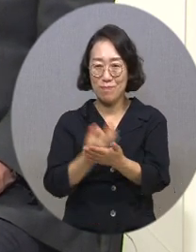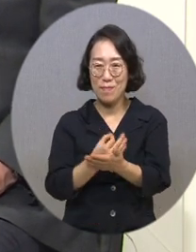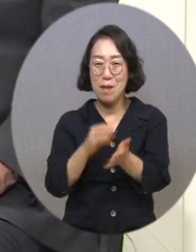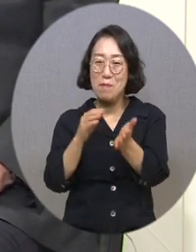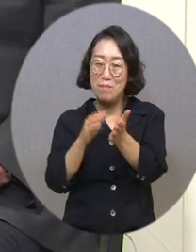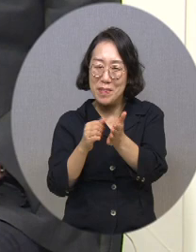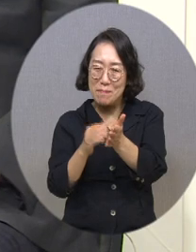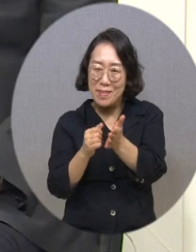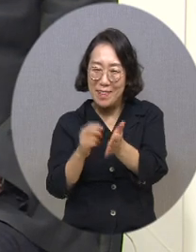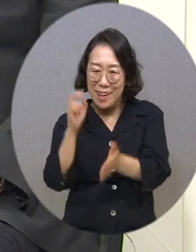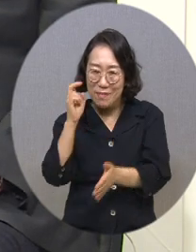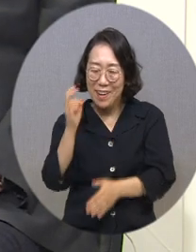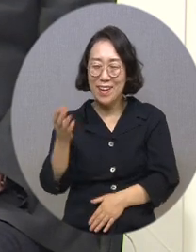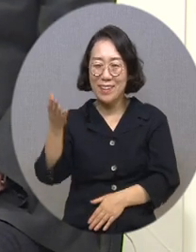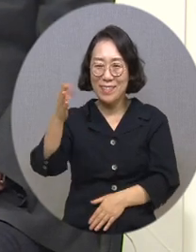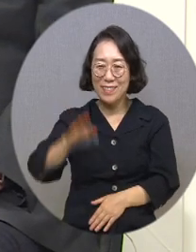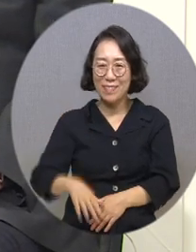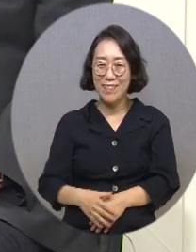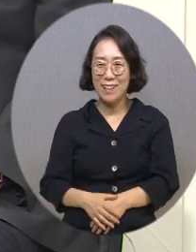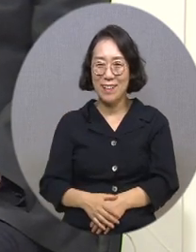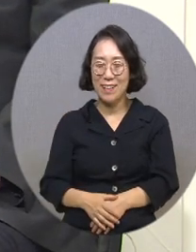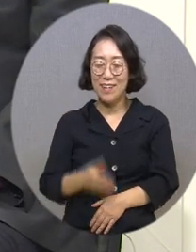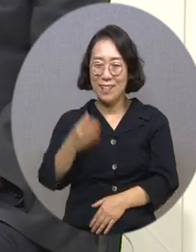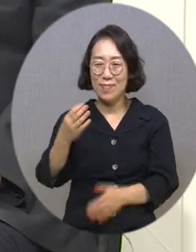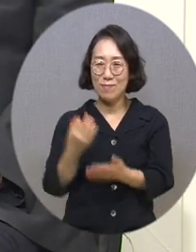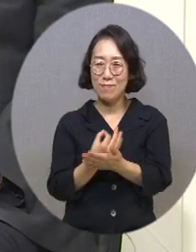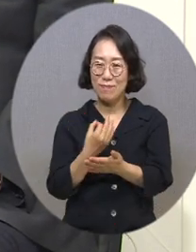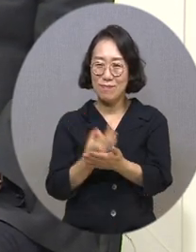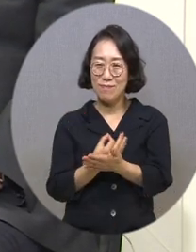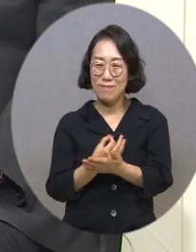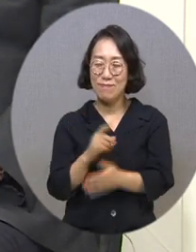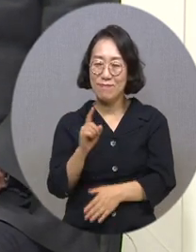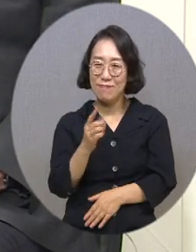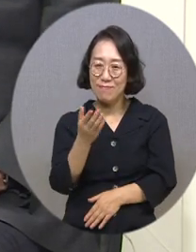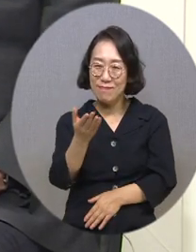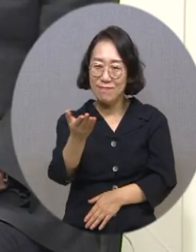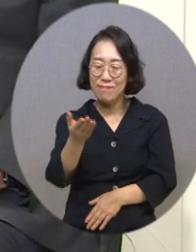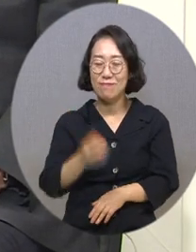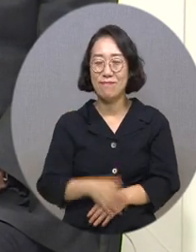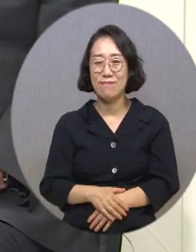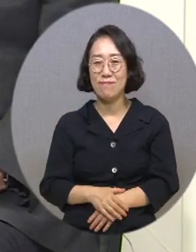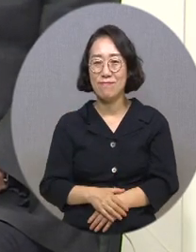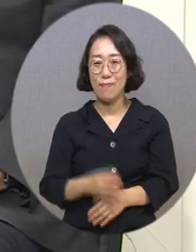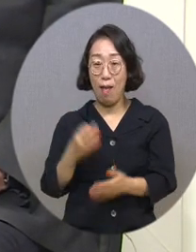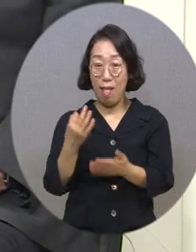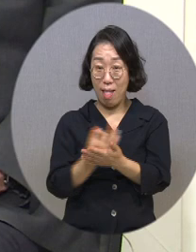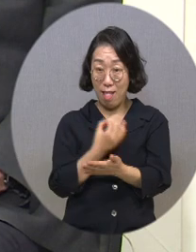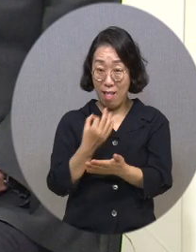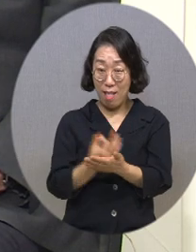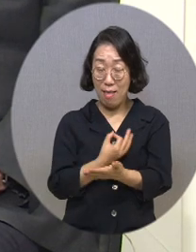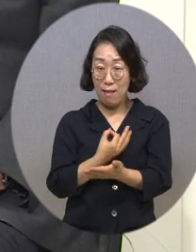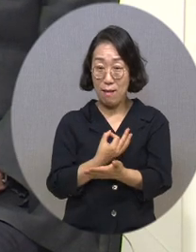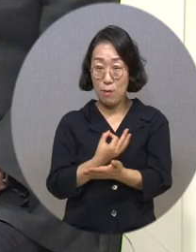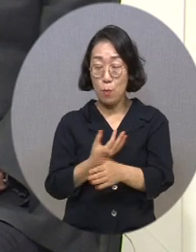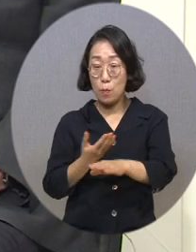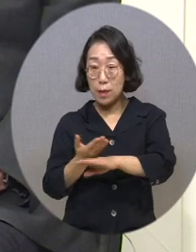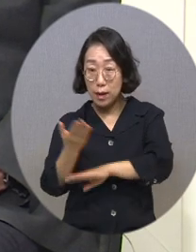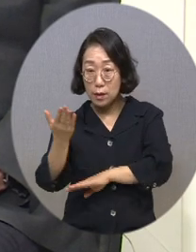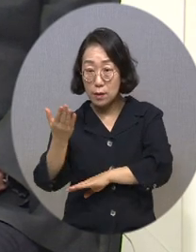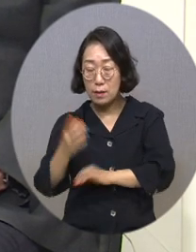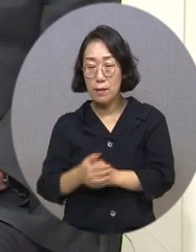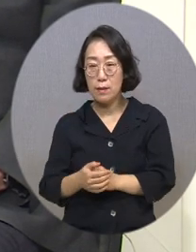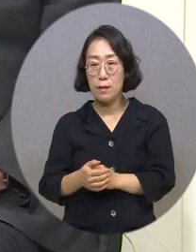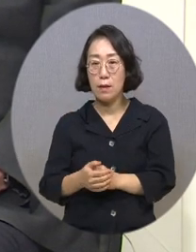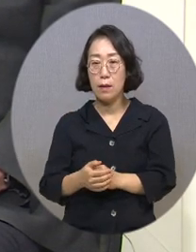모르지만 수입을 좀 보시니까 네. 그 수입을 가지고 또 미혼모 단체에다가